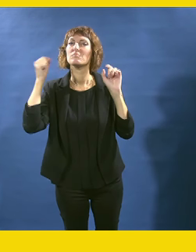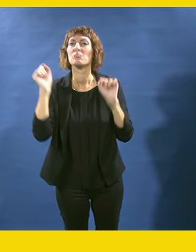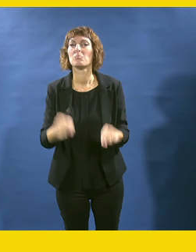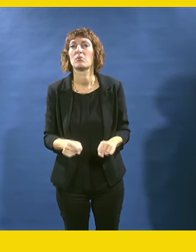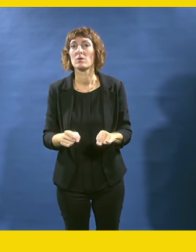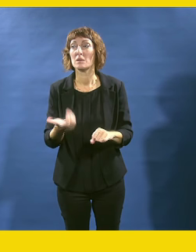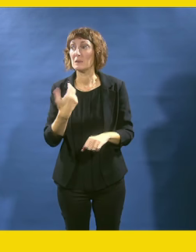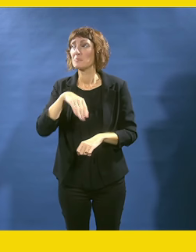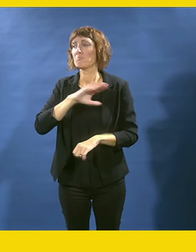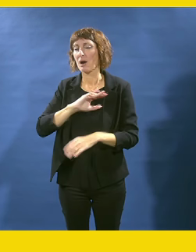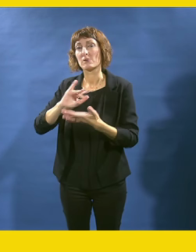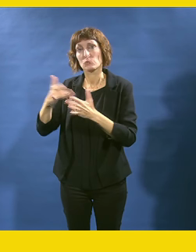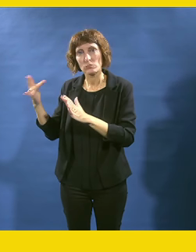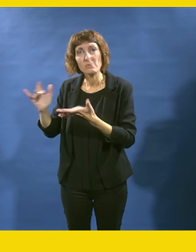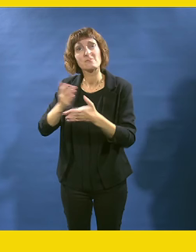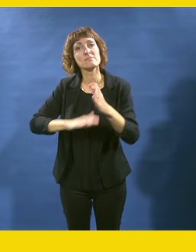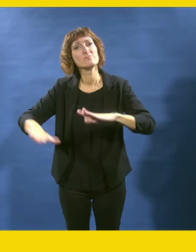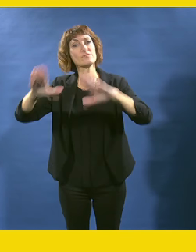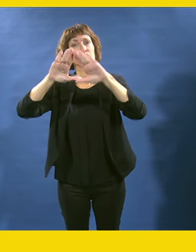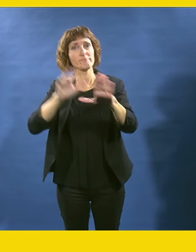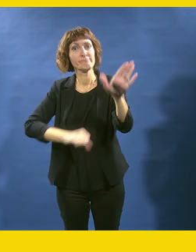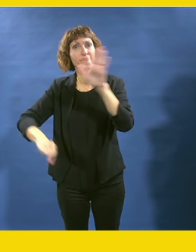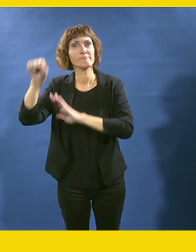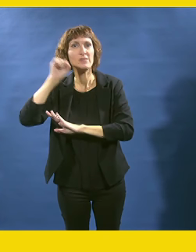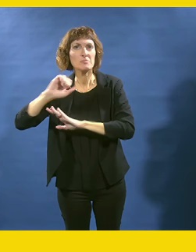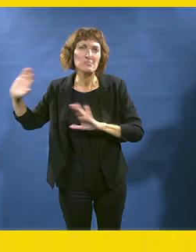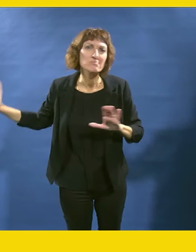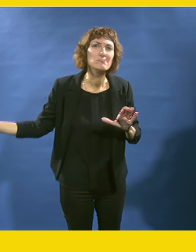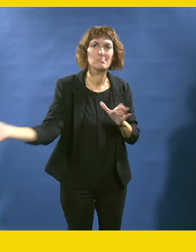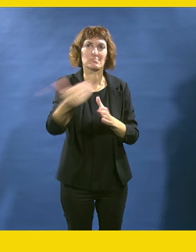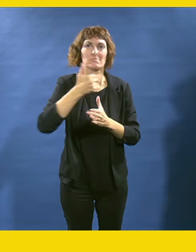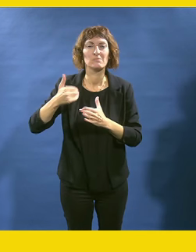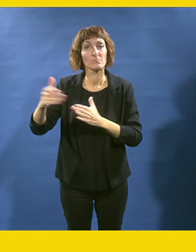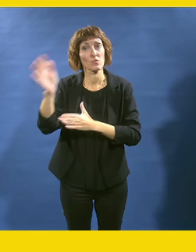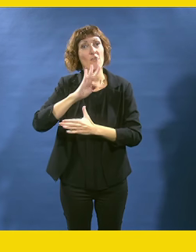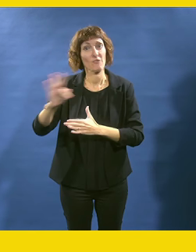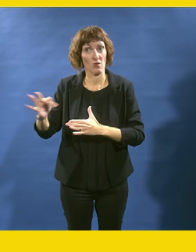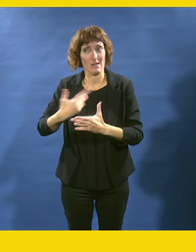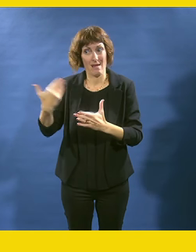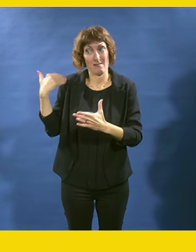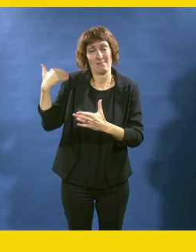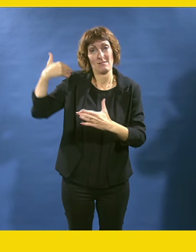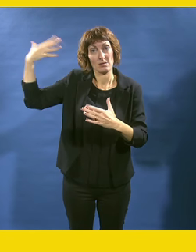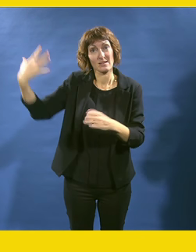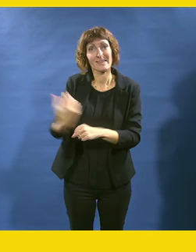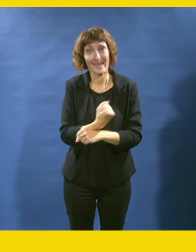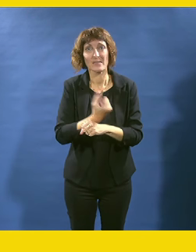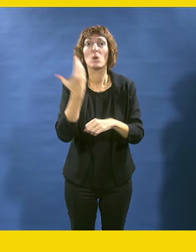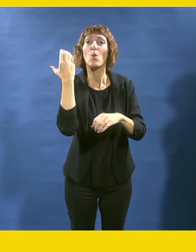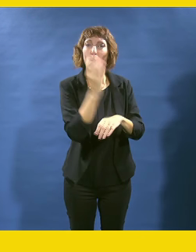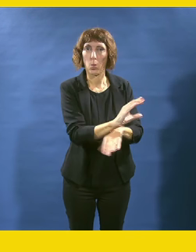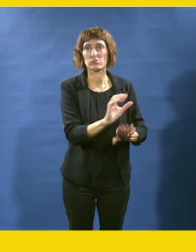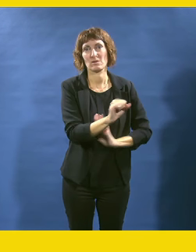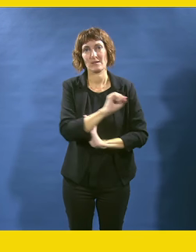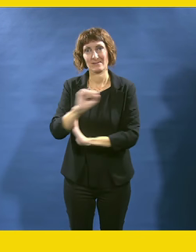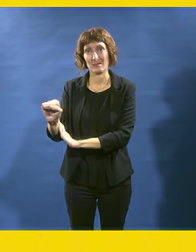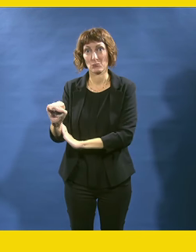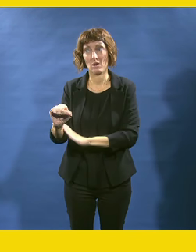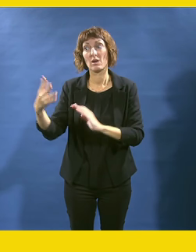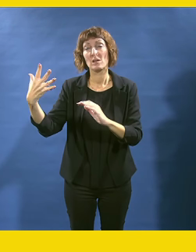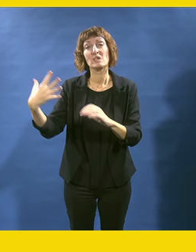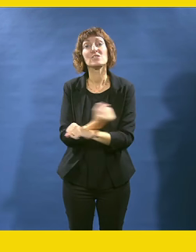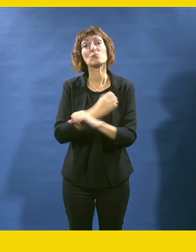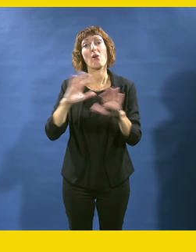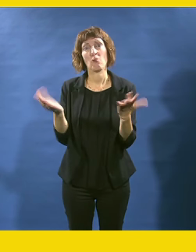féministes de ce pays, que nous avons en France remporté cette immense victoire, qui est une victoire contre l'extrême droite, celle de l'inscription